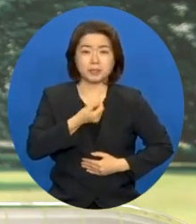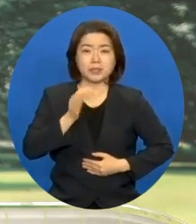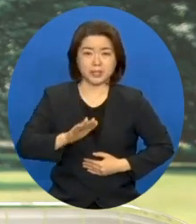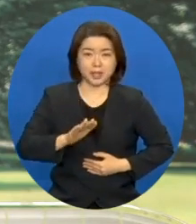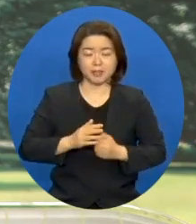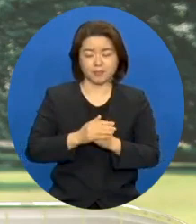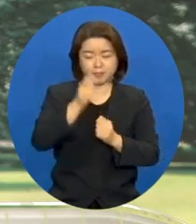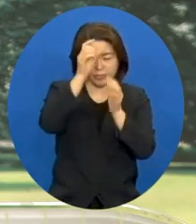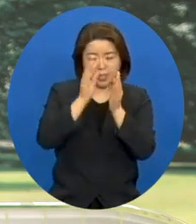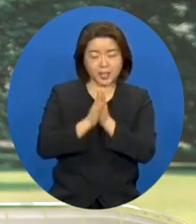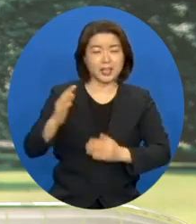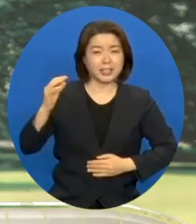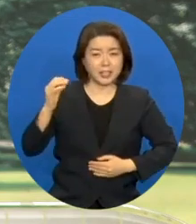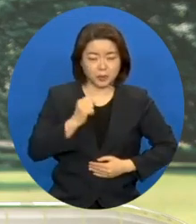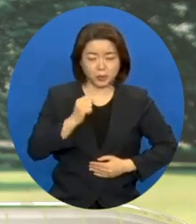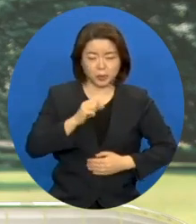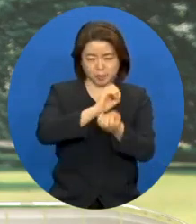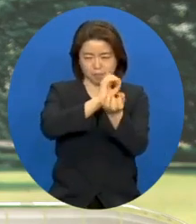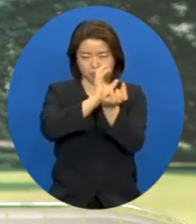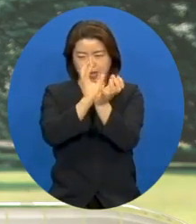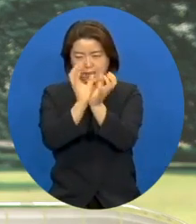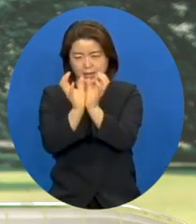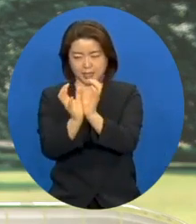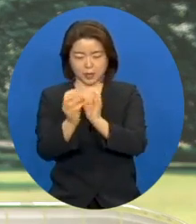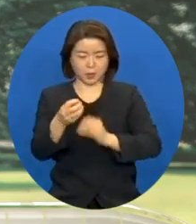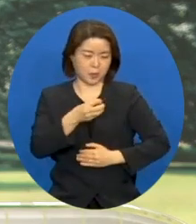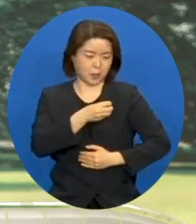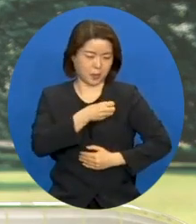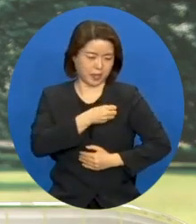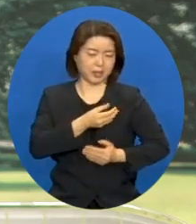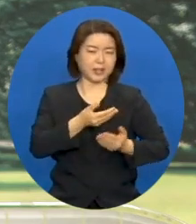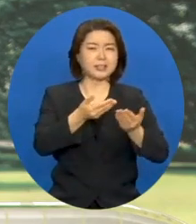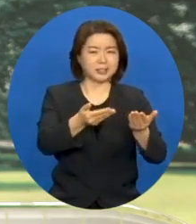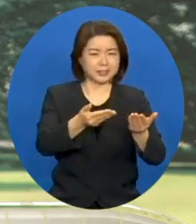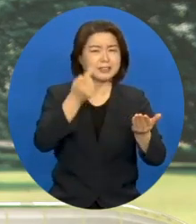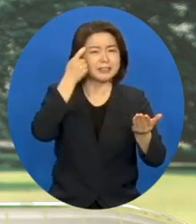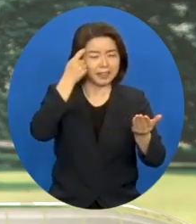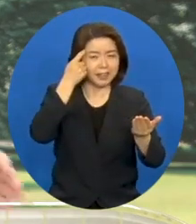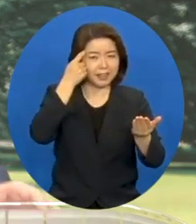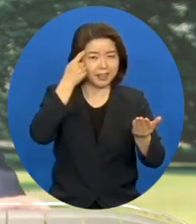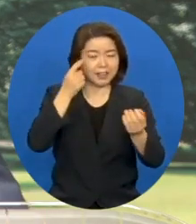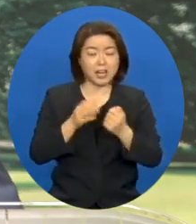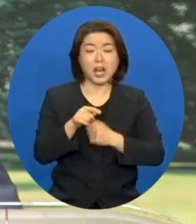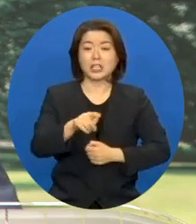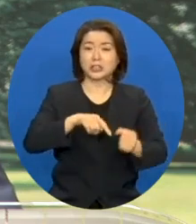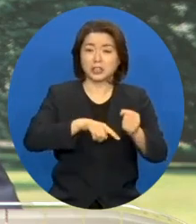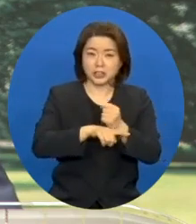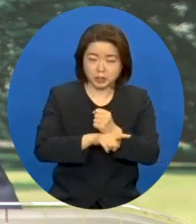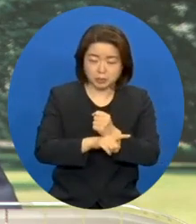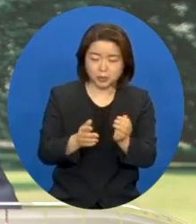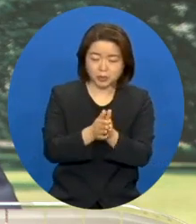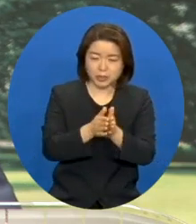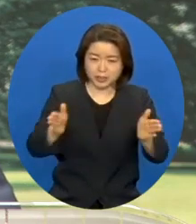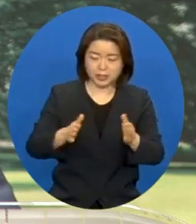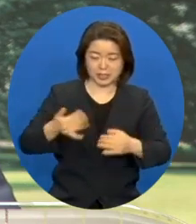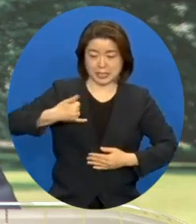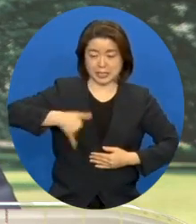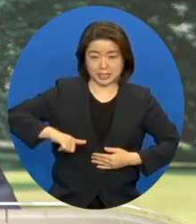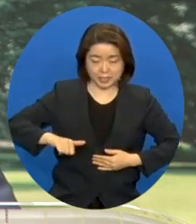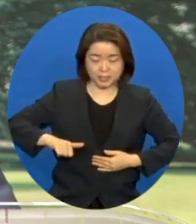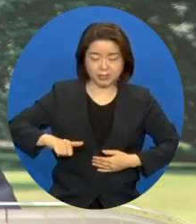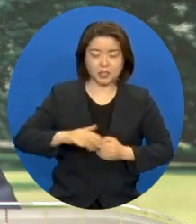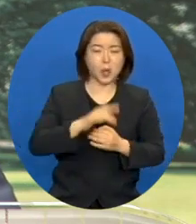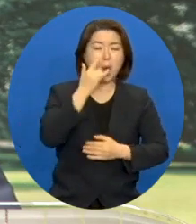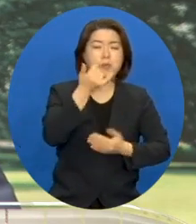피워서 달아드리자, 그런 뜻으로 시작된 부모를 위한 자녀들의 특별 새벽 기도회 때